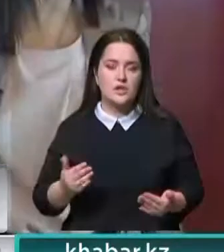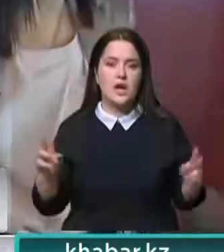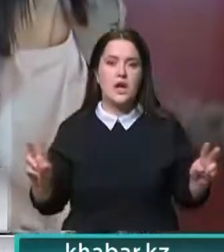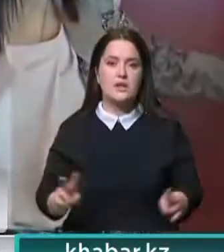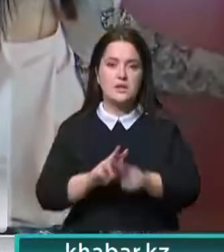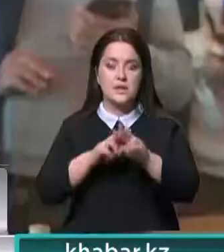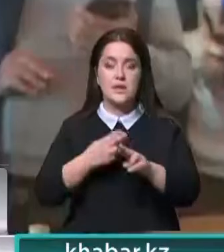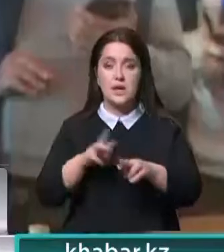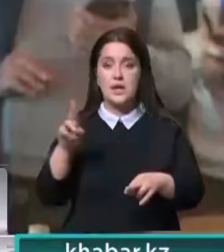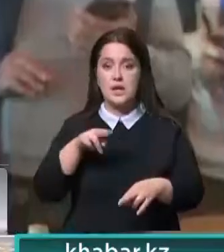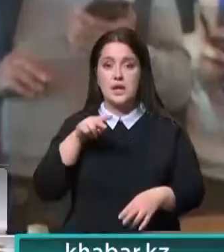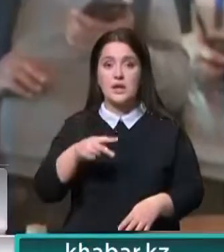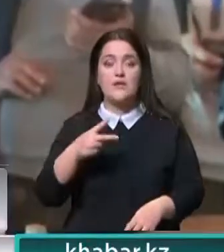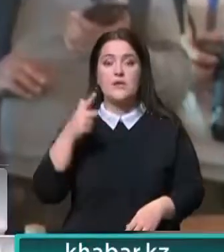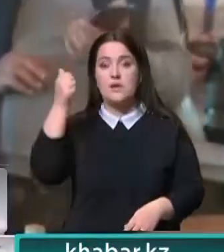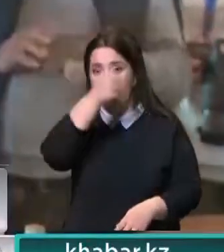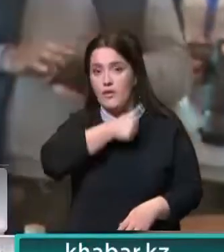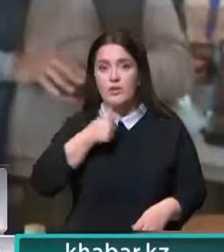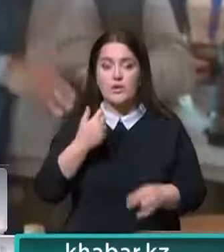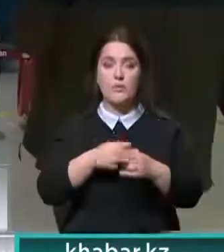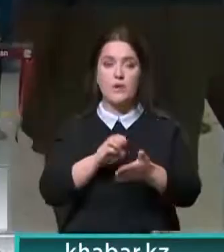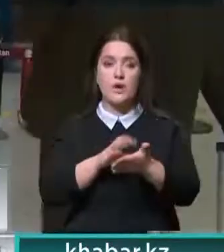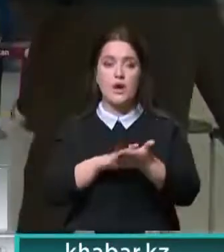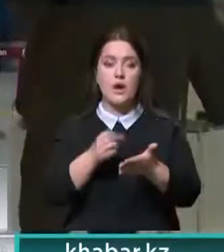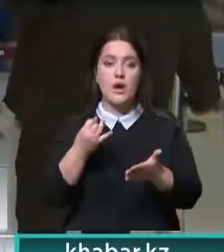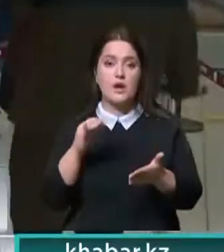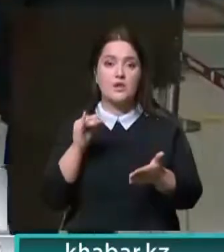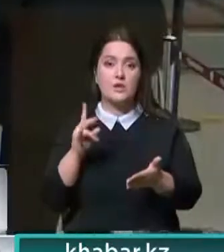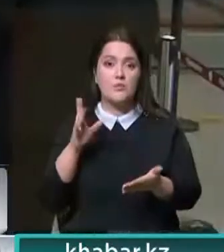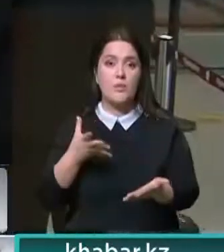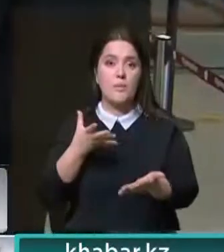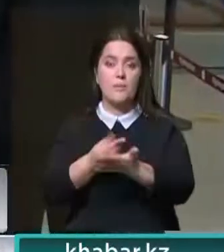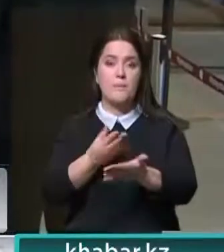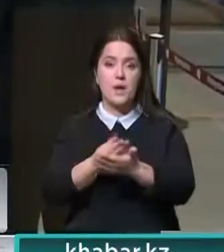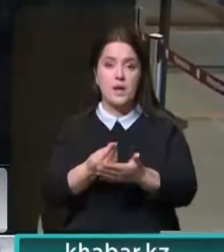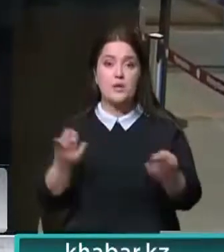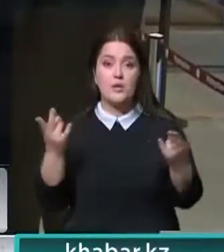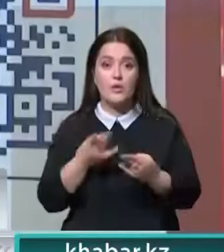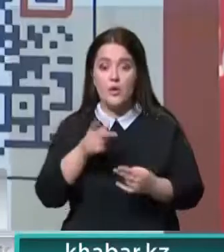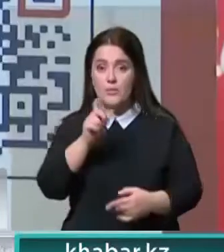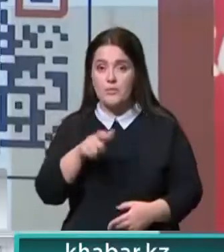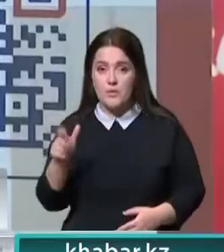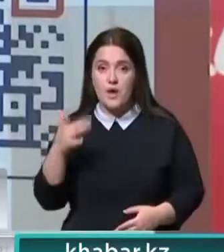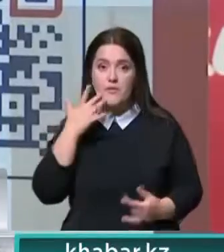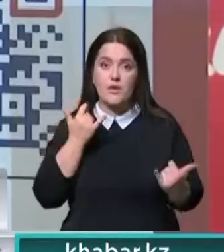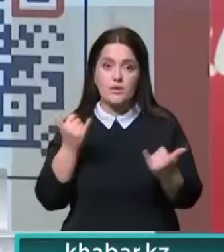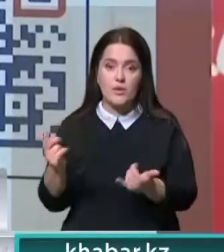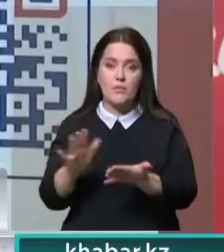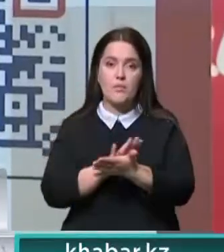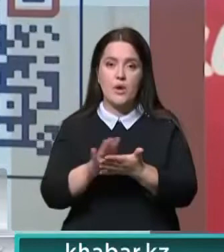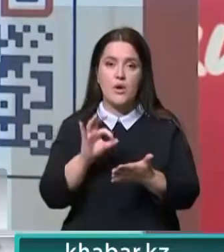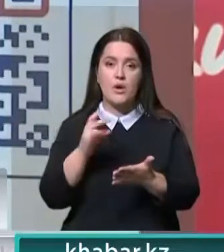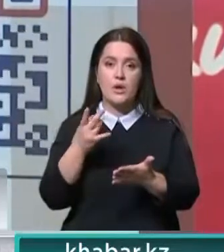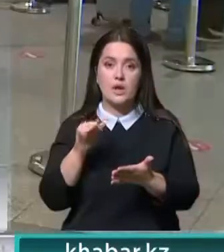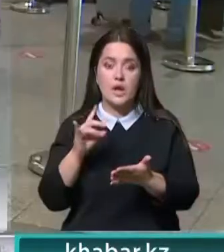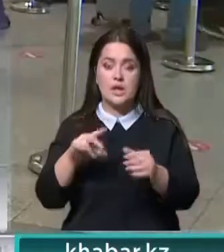января 2023 года регистрация в терминале «Айжан» станет платной. Важно отметить, что пассажирам всегда доступна бесплатная